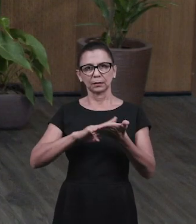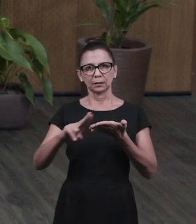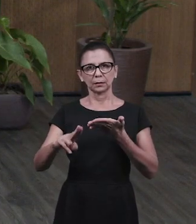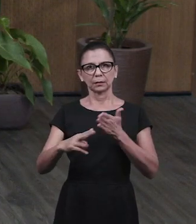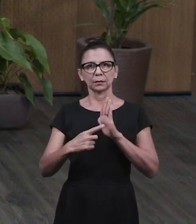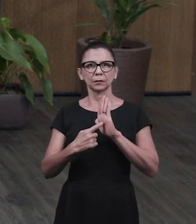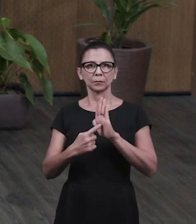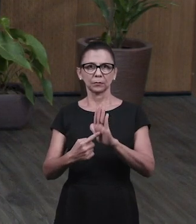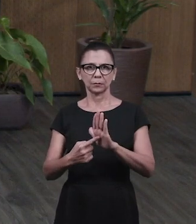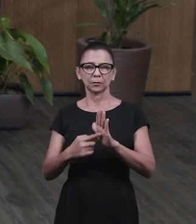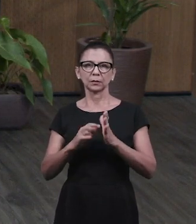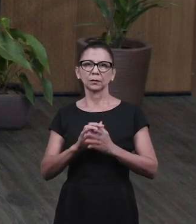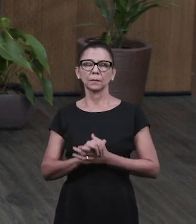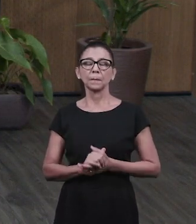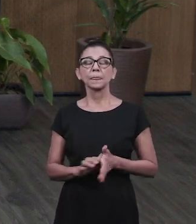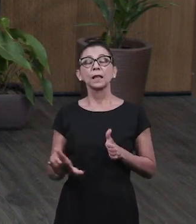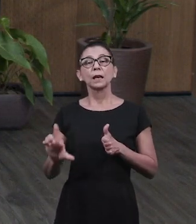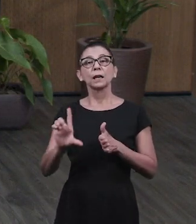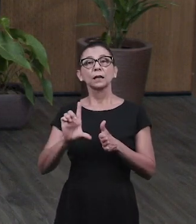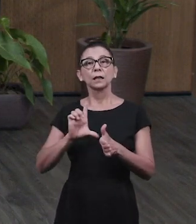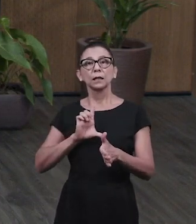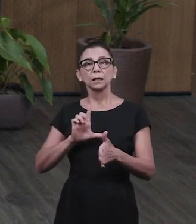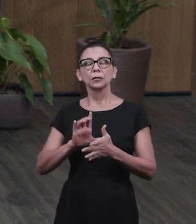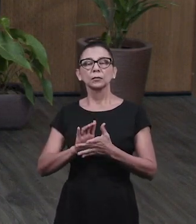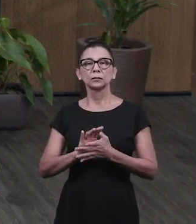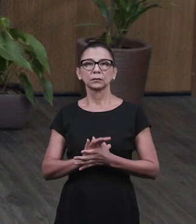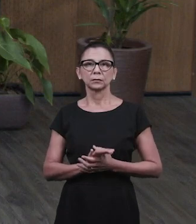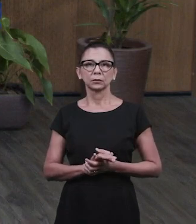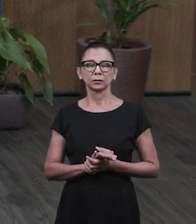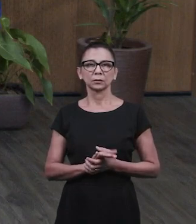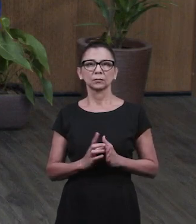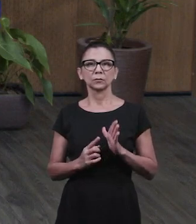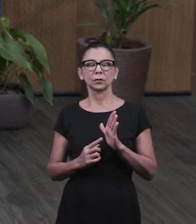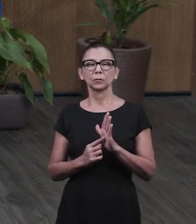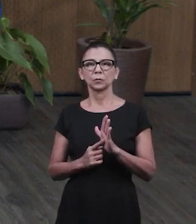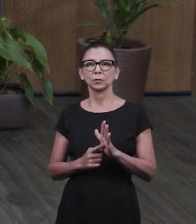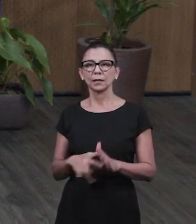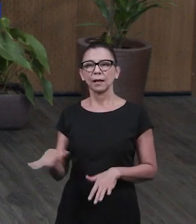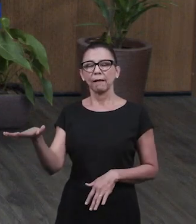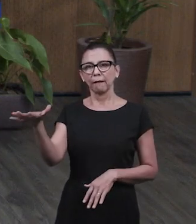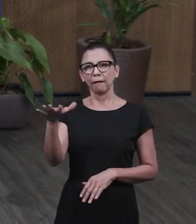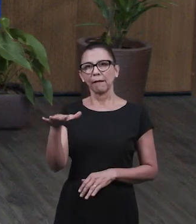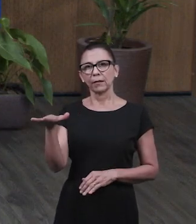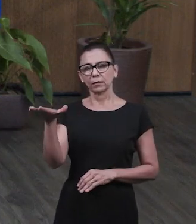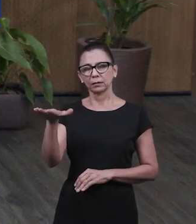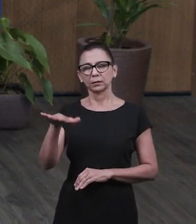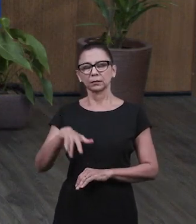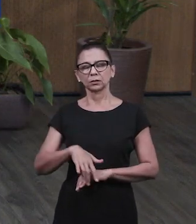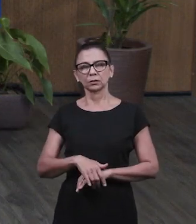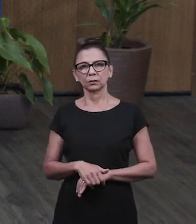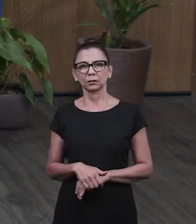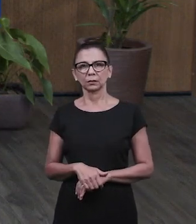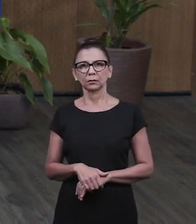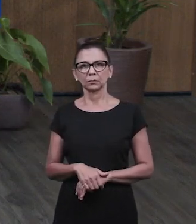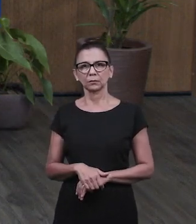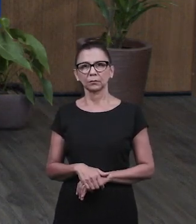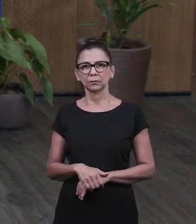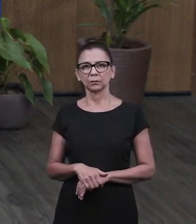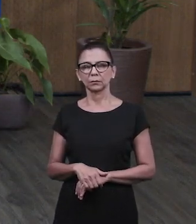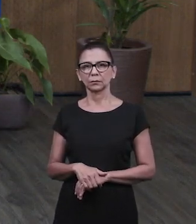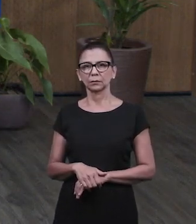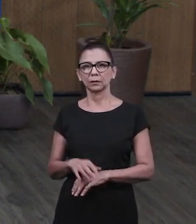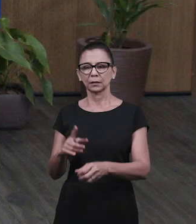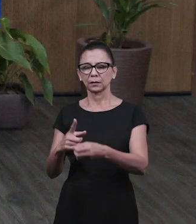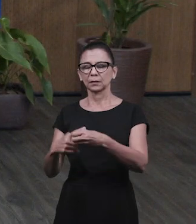lettre. Mais avant, nous voulons montrer la géographie où est